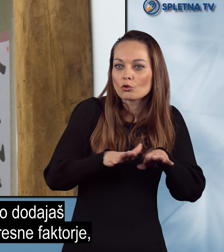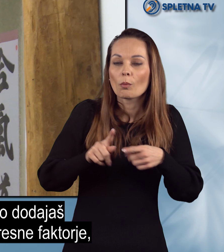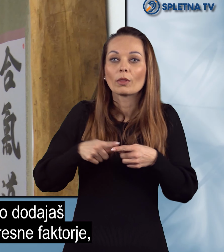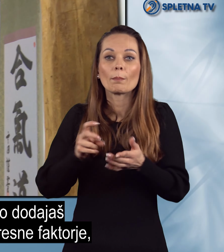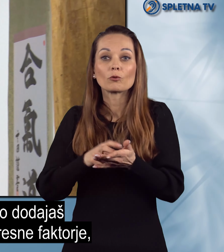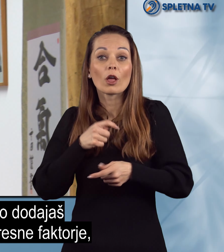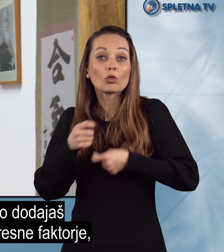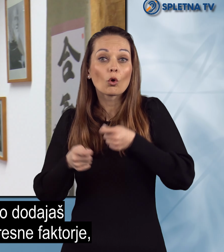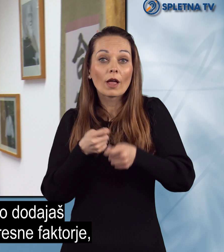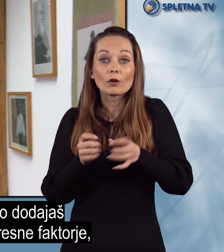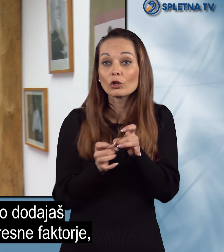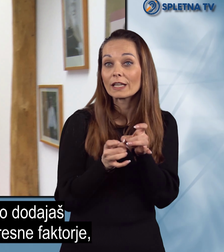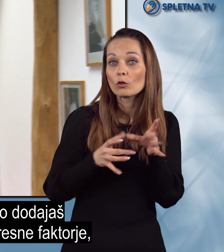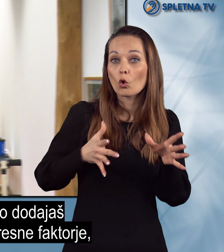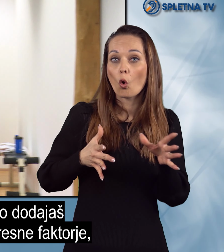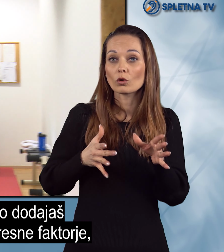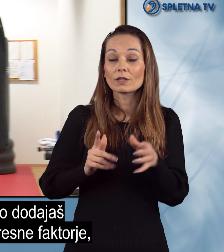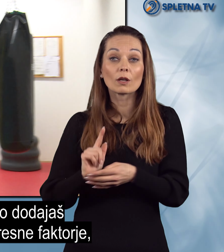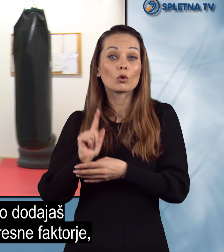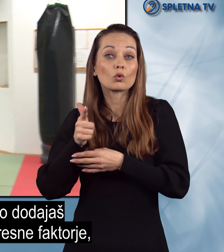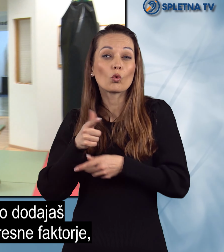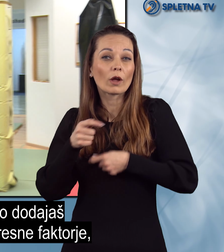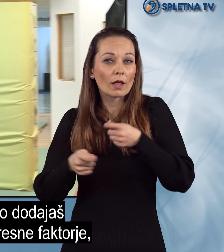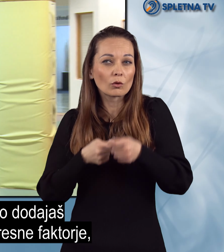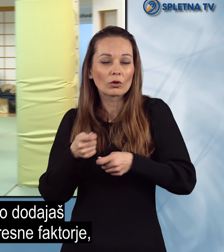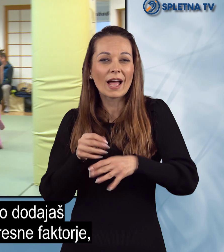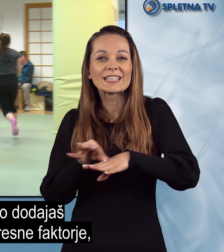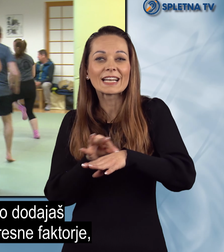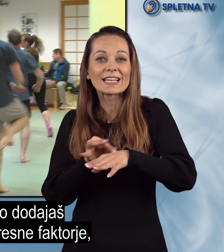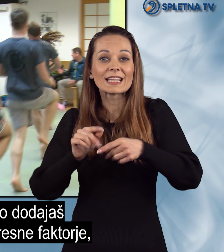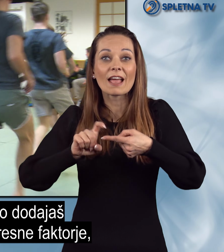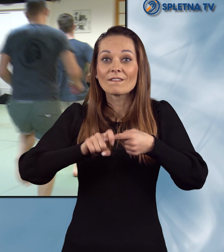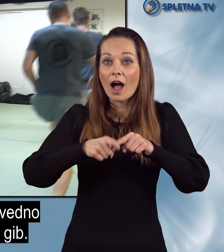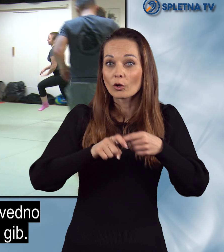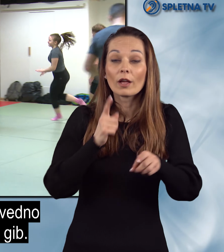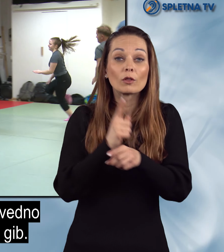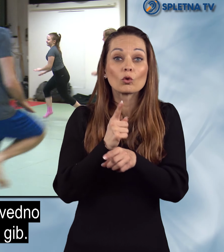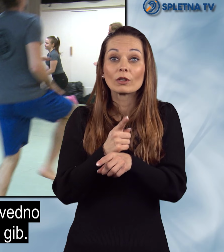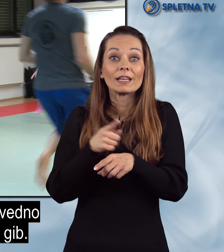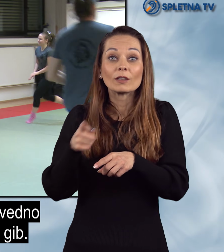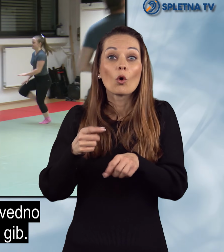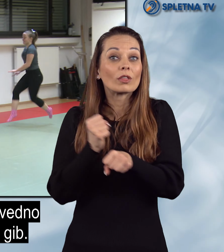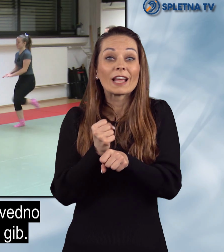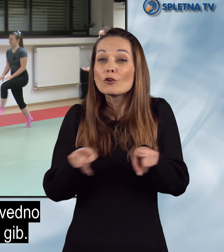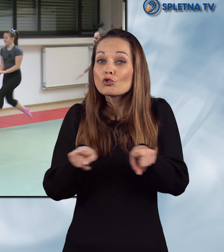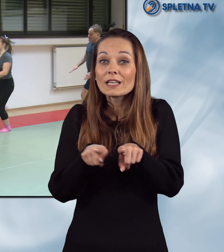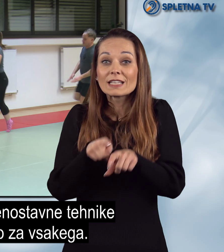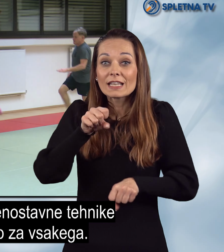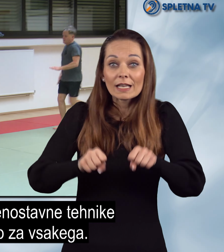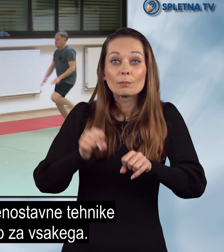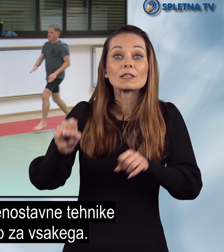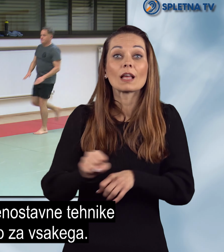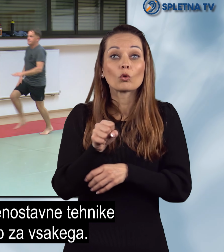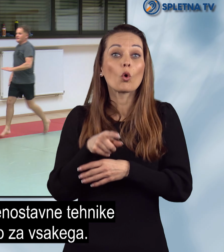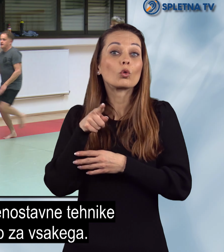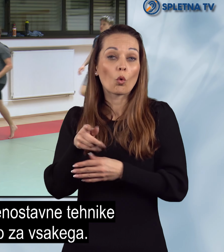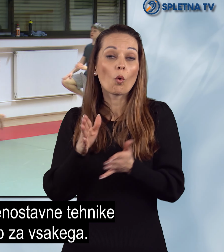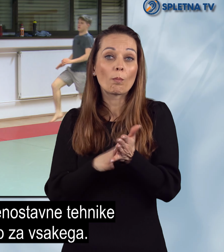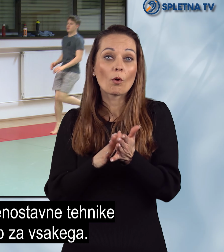lahko dodajaš, se pravi, hitrost, lahko dodajaš druge neke stresne faktorje in ti delaš še vedno isti gib. Se pravi, zato tukaj